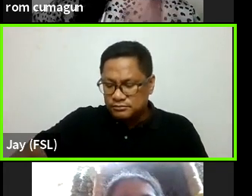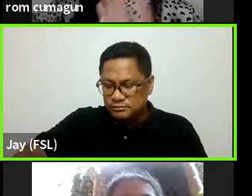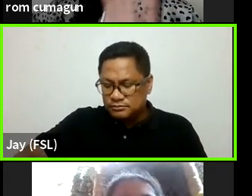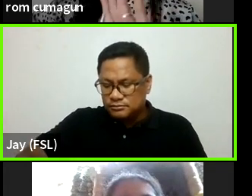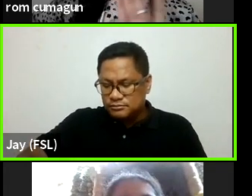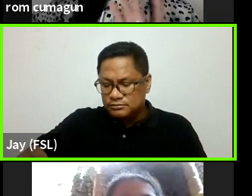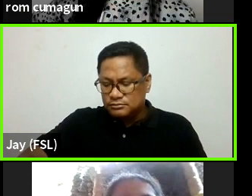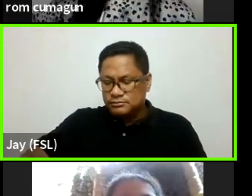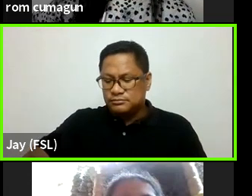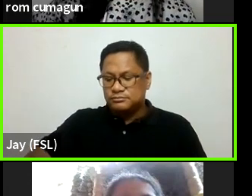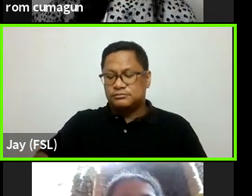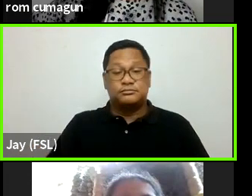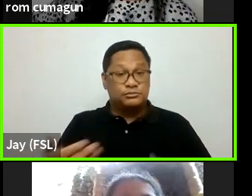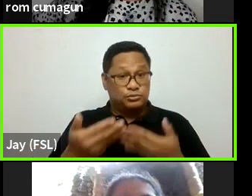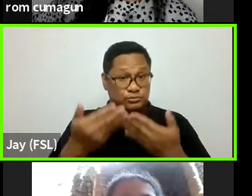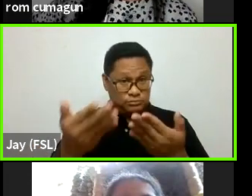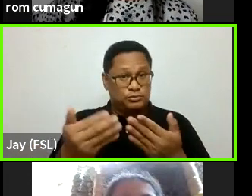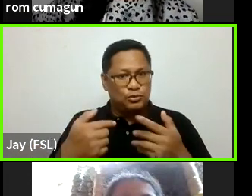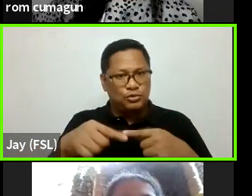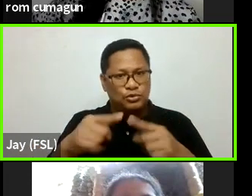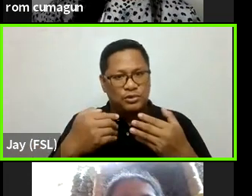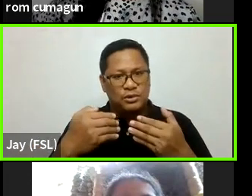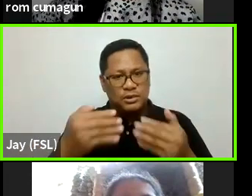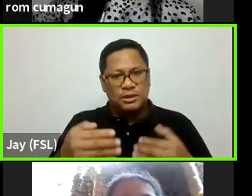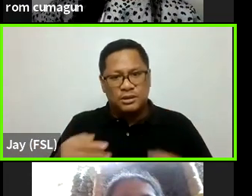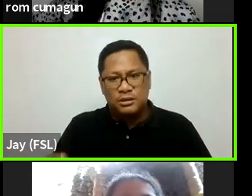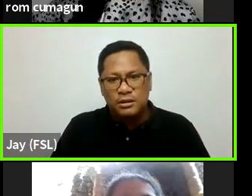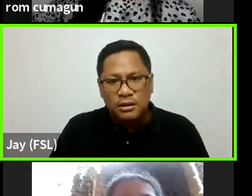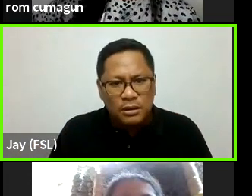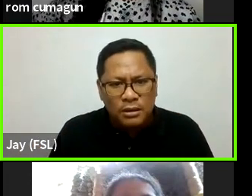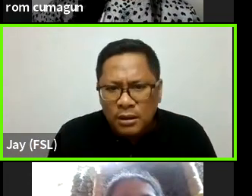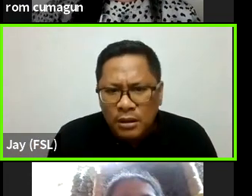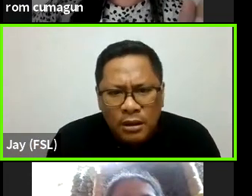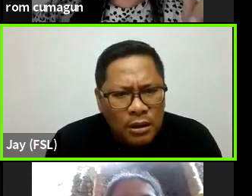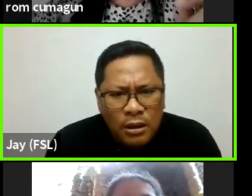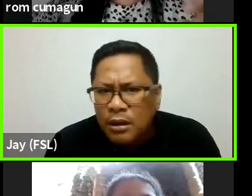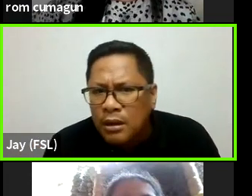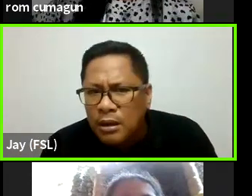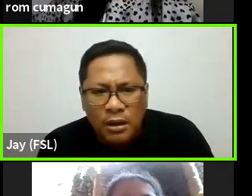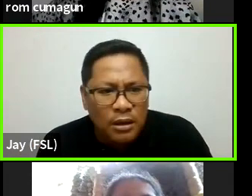Okay, sige. Go ahead, Rom Cumagun.